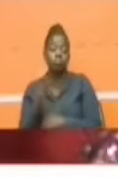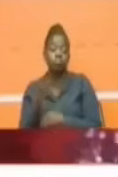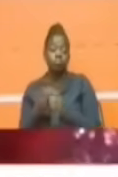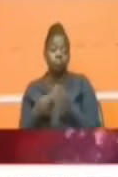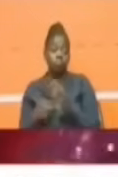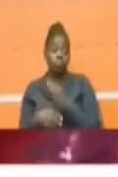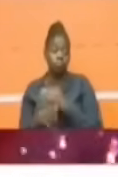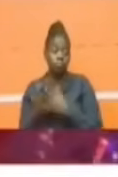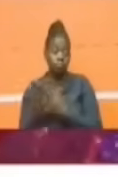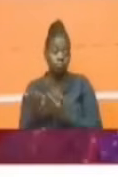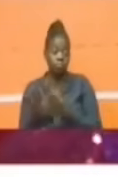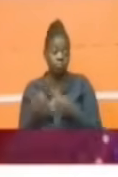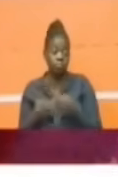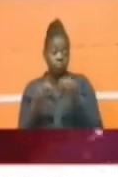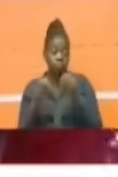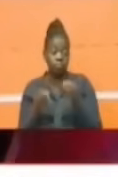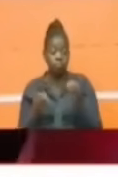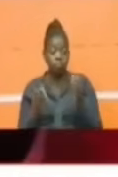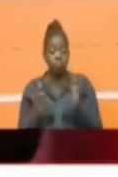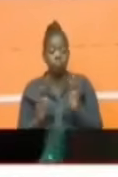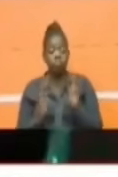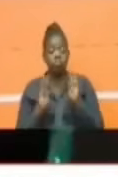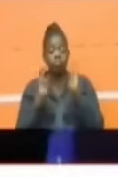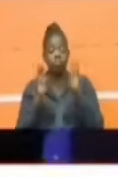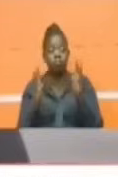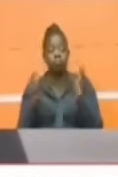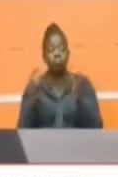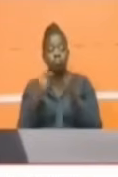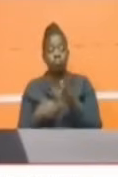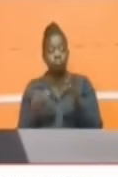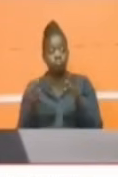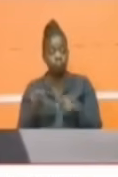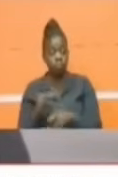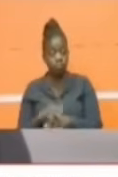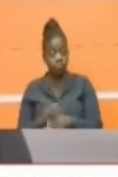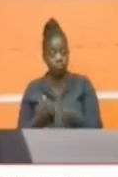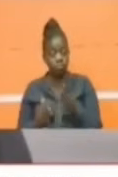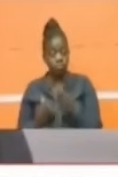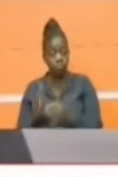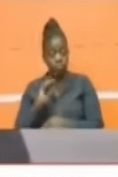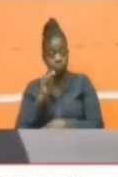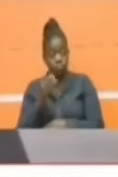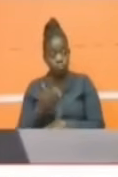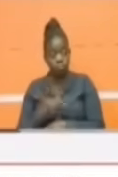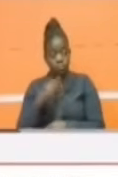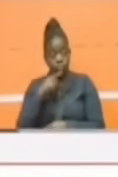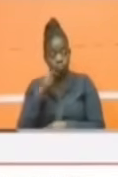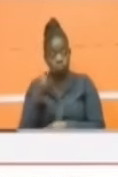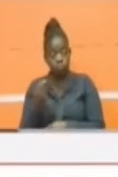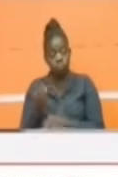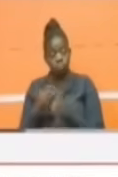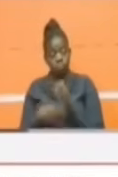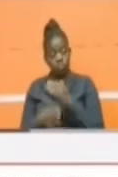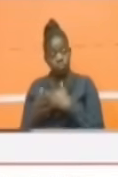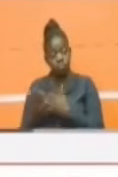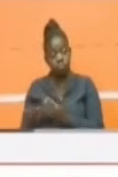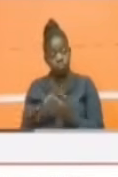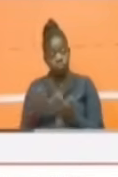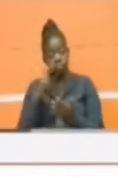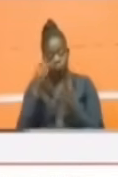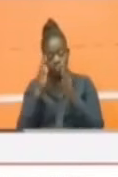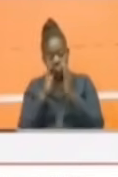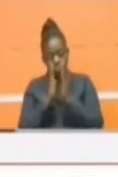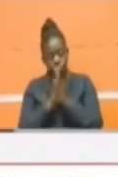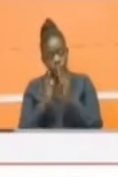Olivia Kayunga awadde obujulirwa ku nkuŋŋaana ezisse zibeerawo okuyita mu bakyala n'abaami abakatonda batulagulanga ne